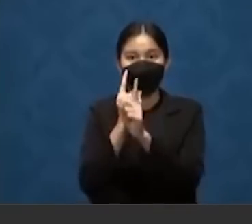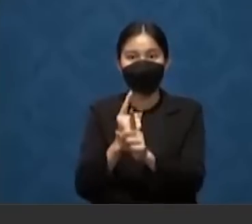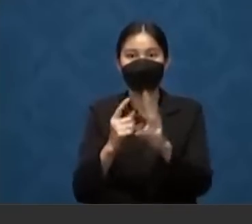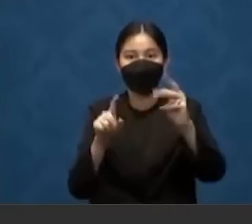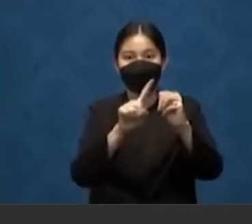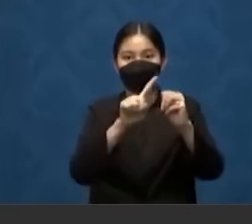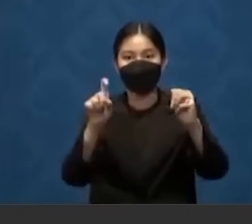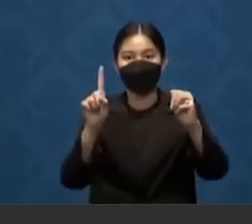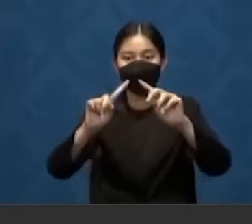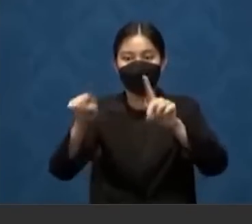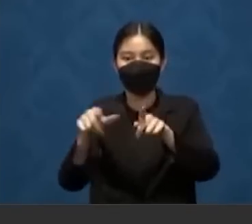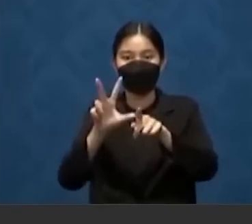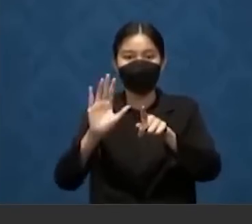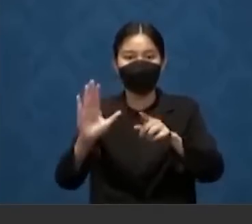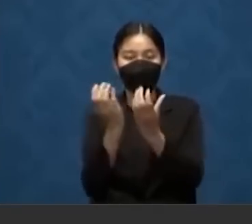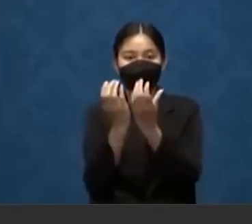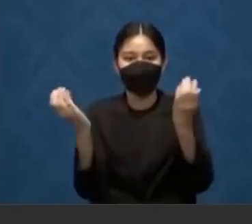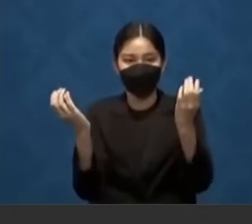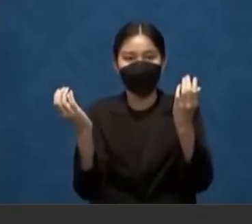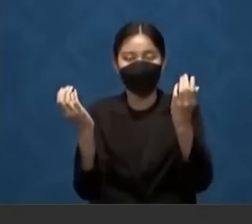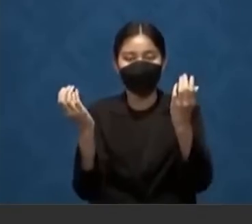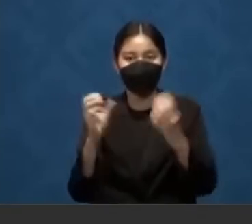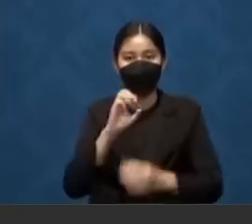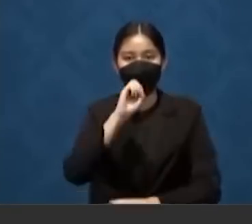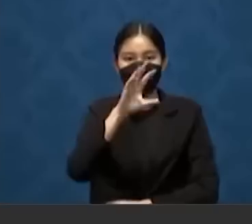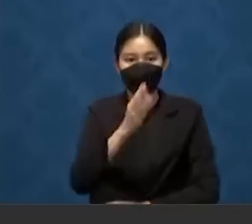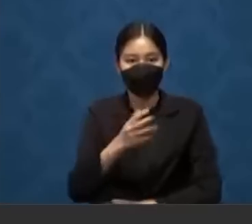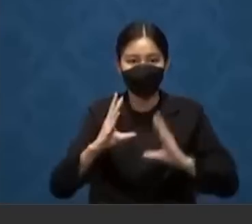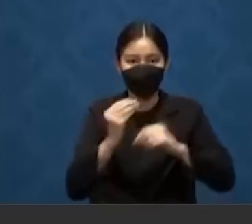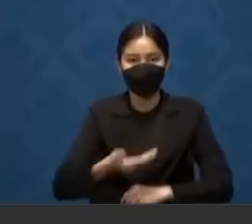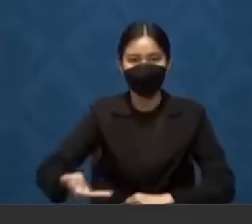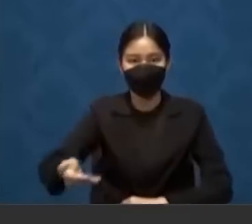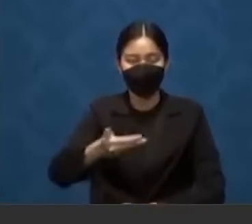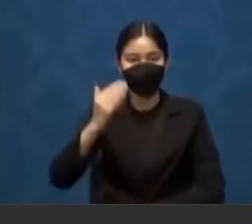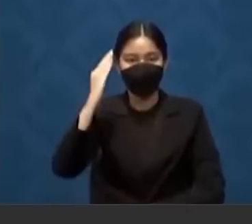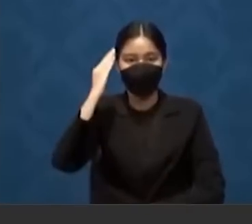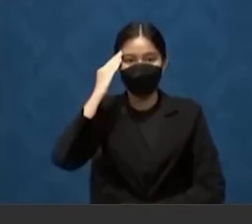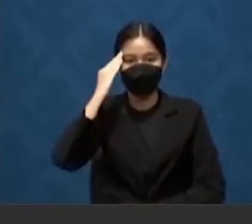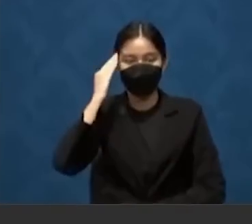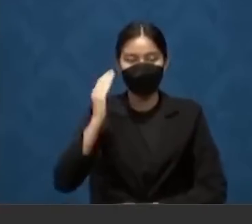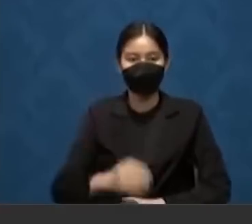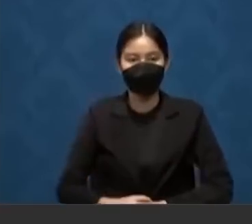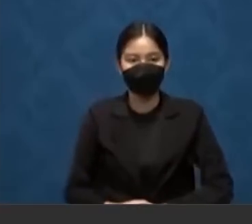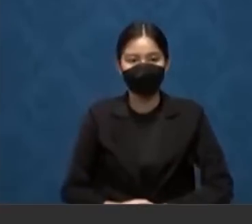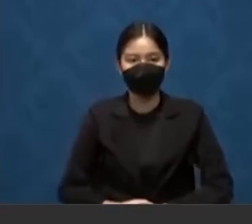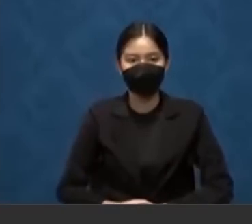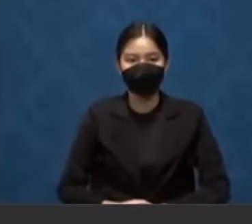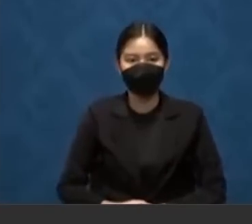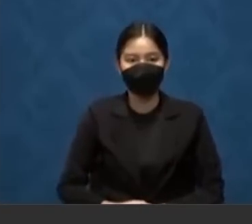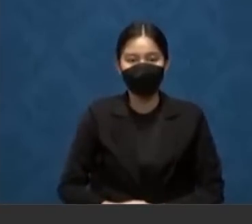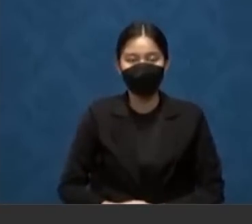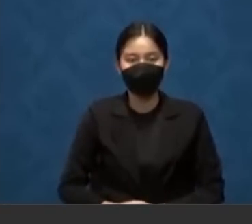ตามมาตา 101.3 ของรัธรรนูล ชึงแ้งทผชมได้รบทราบครั